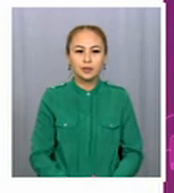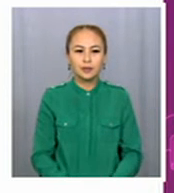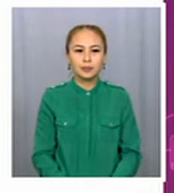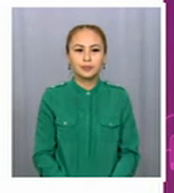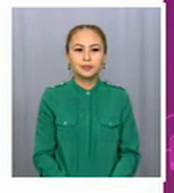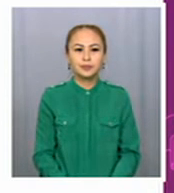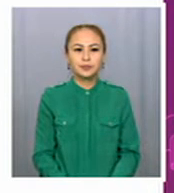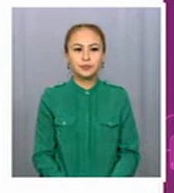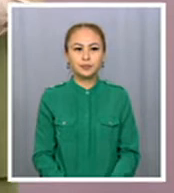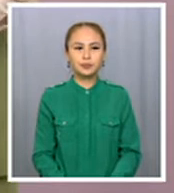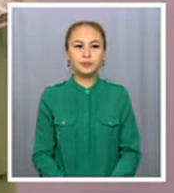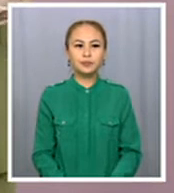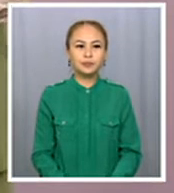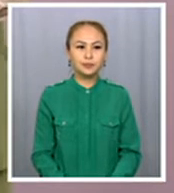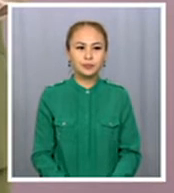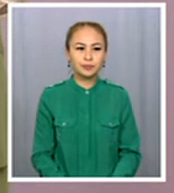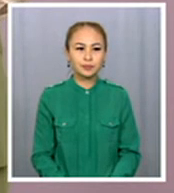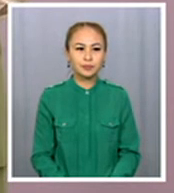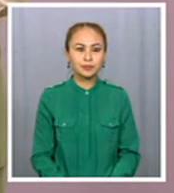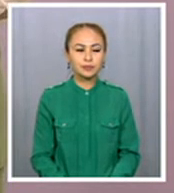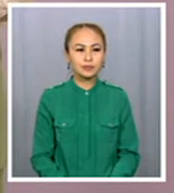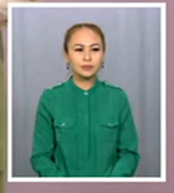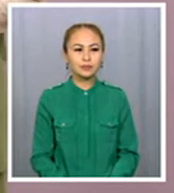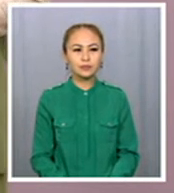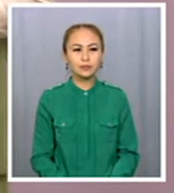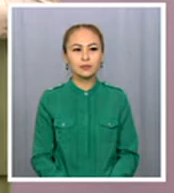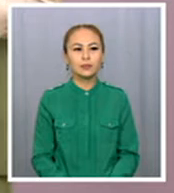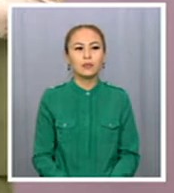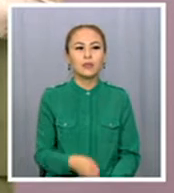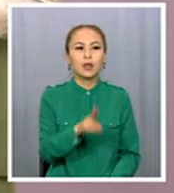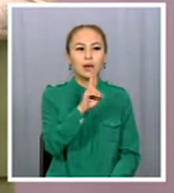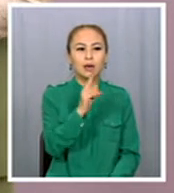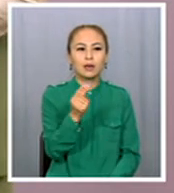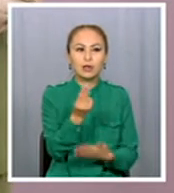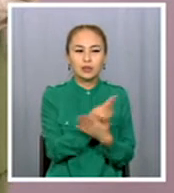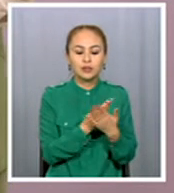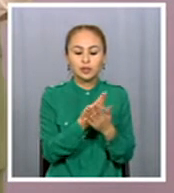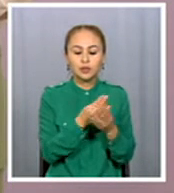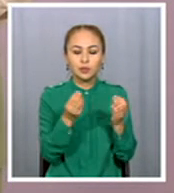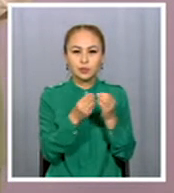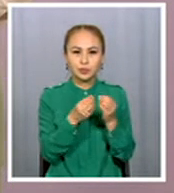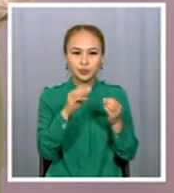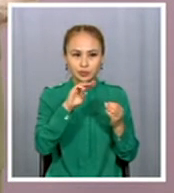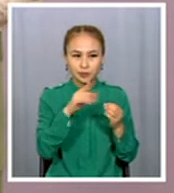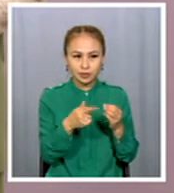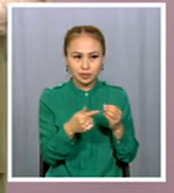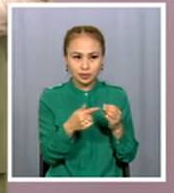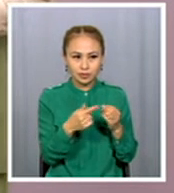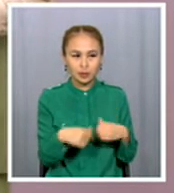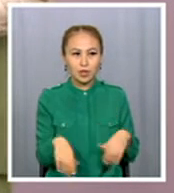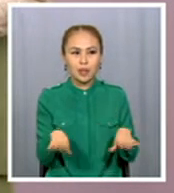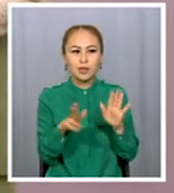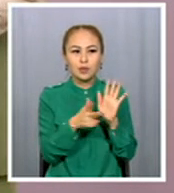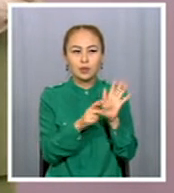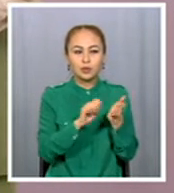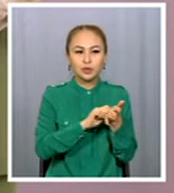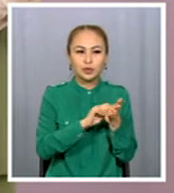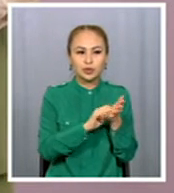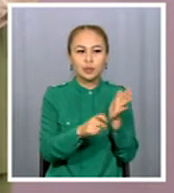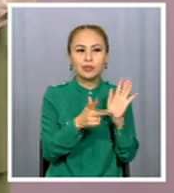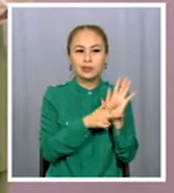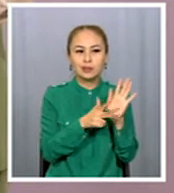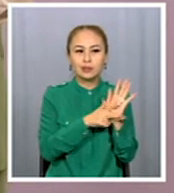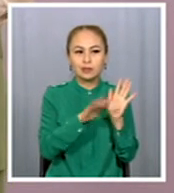шартын құрастырайық. Қарындаштың бағасы 10 теңге, өшіргіштің бағасы 8 теңге.